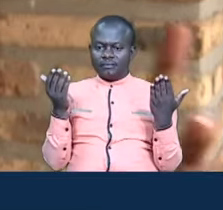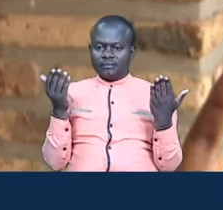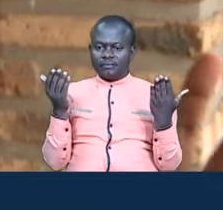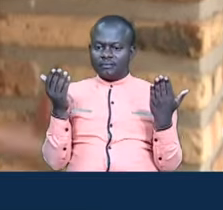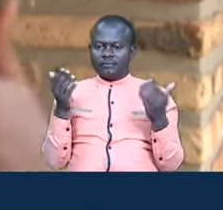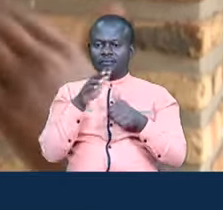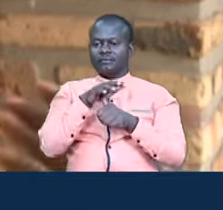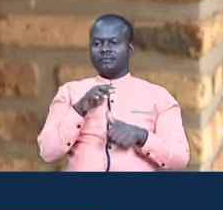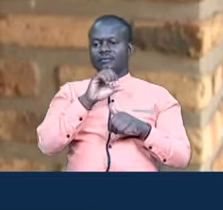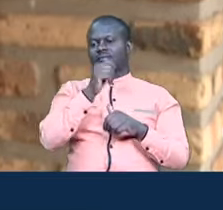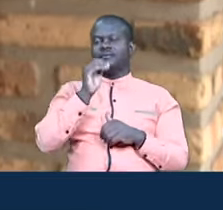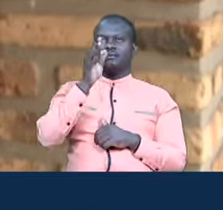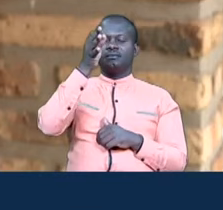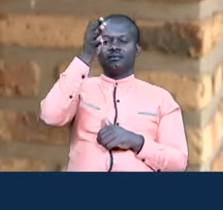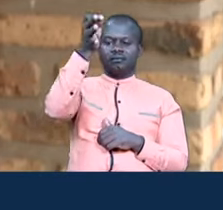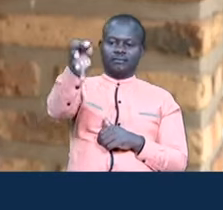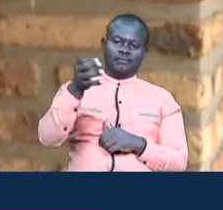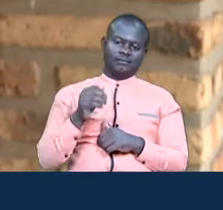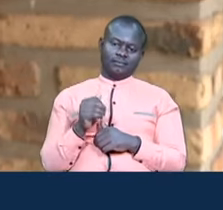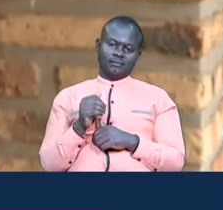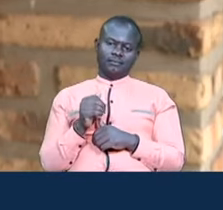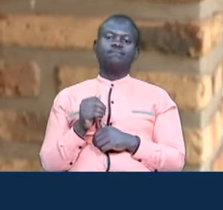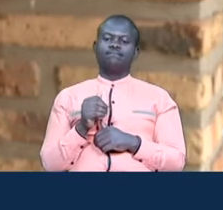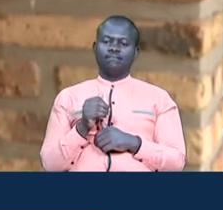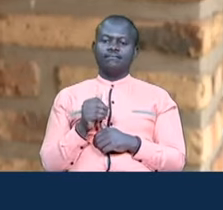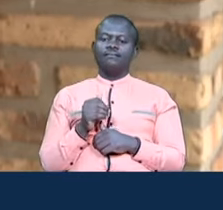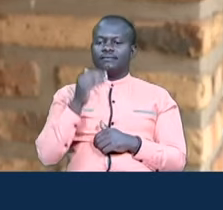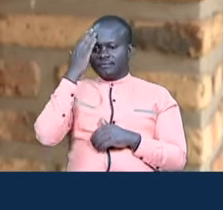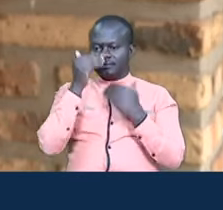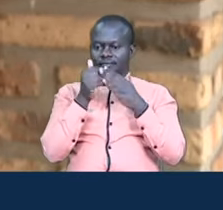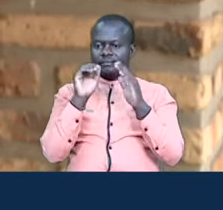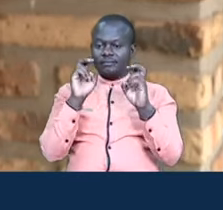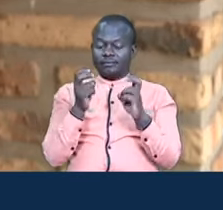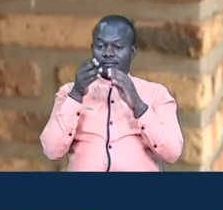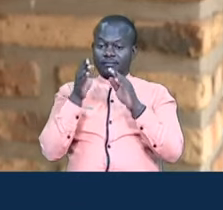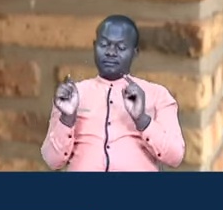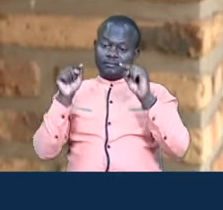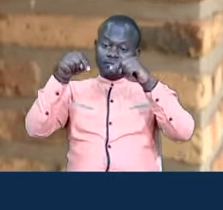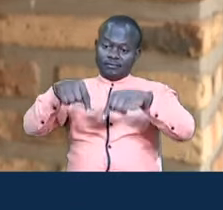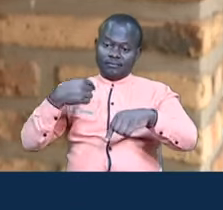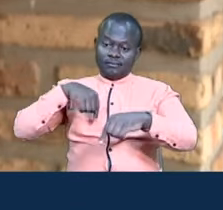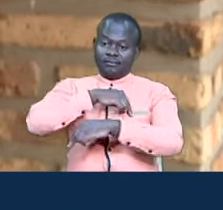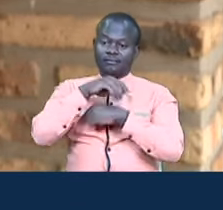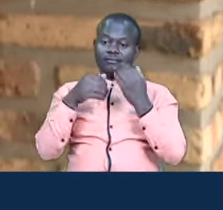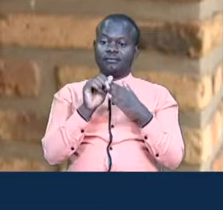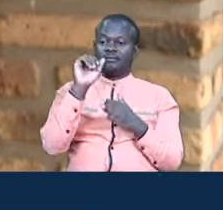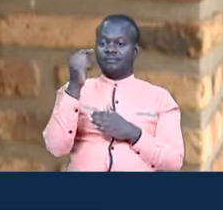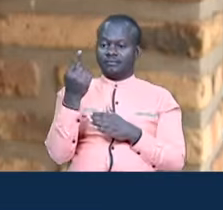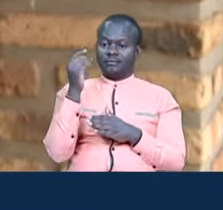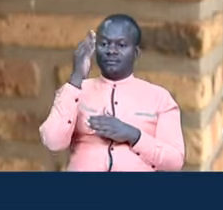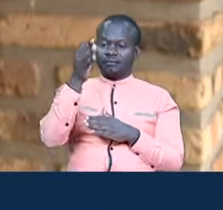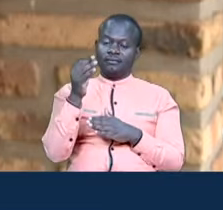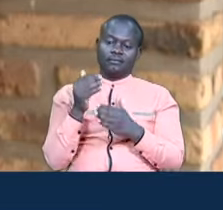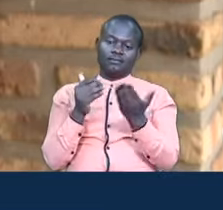tutazagawa n'ibisekuru bizadukurikira. Kuko uzaza twe turi imfura hazaza